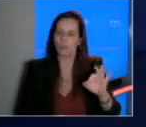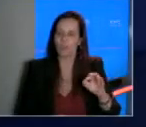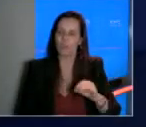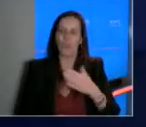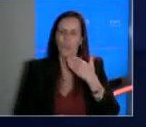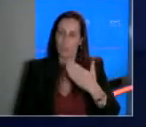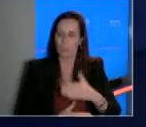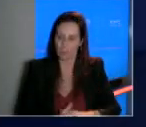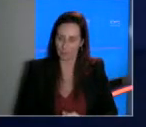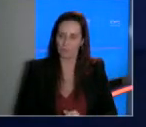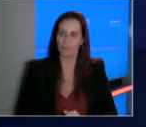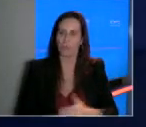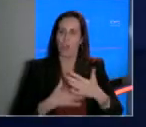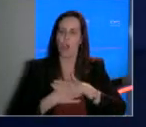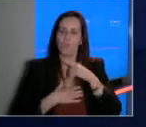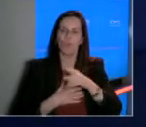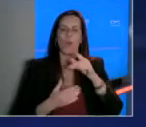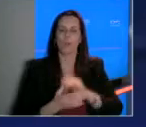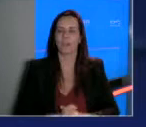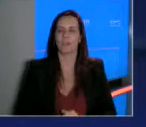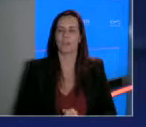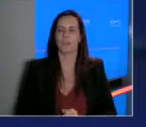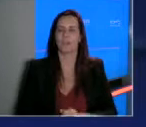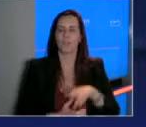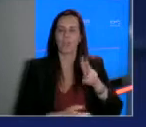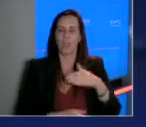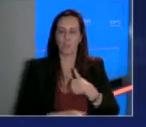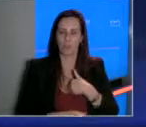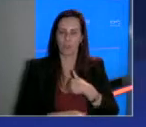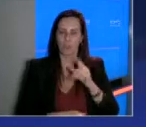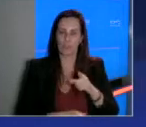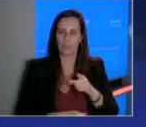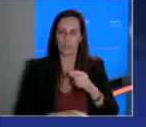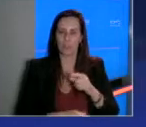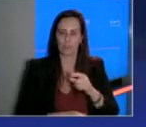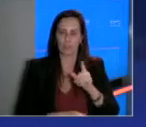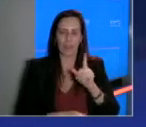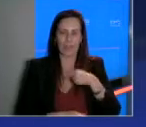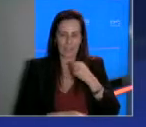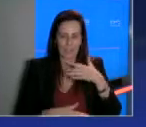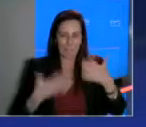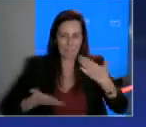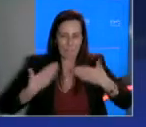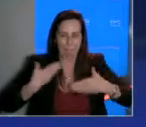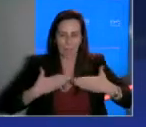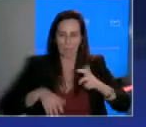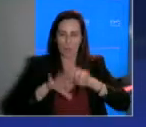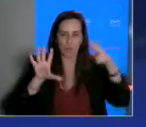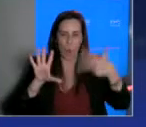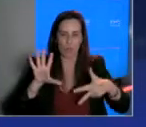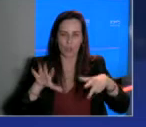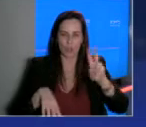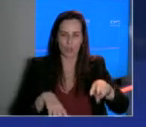שלם, תודה רבה לך, כרגיל, אוהבים אותך במשכן לילה. יש לנו, אני צריך לעשות מעברון, אני קצת ממהר היום, כי